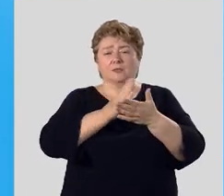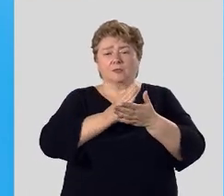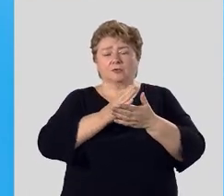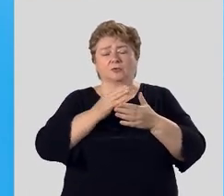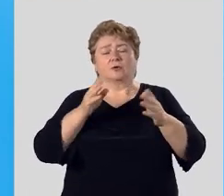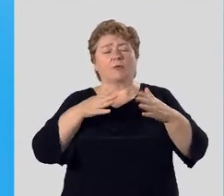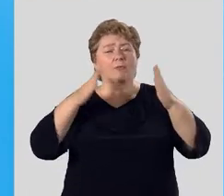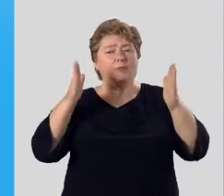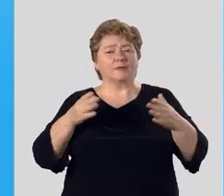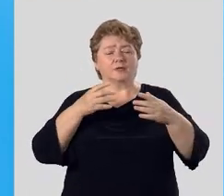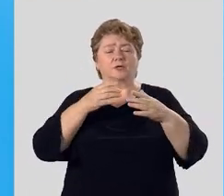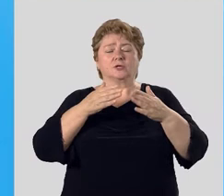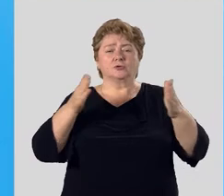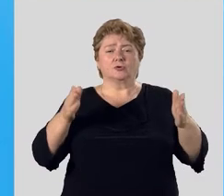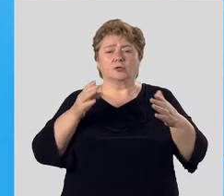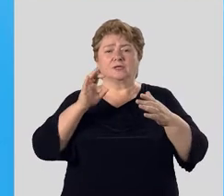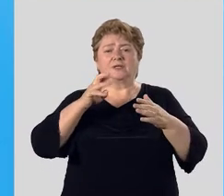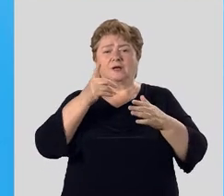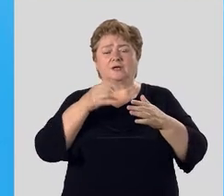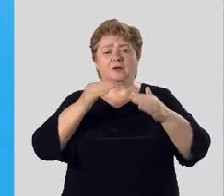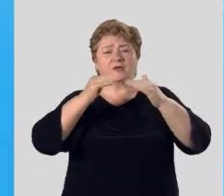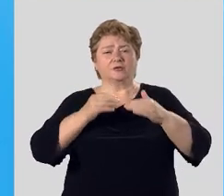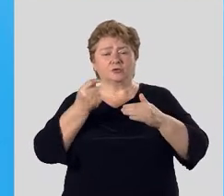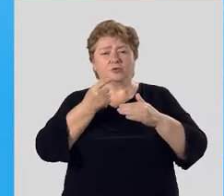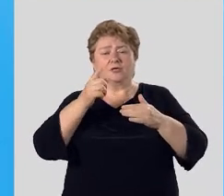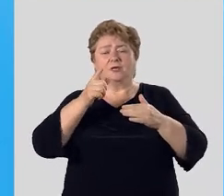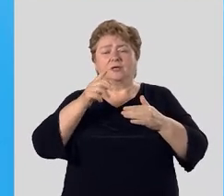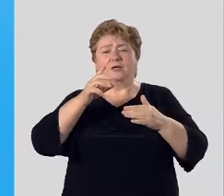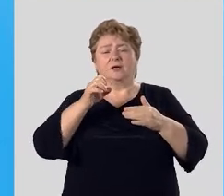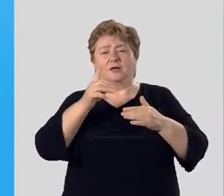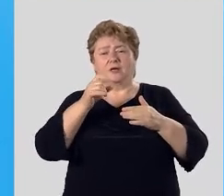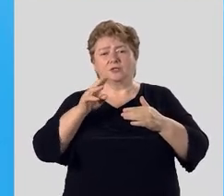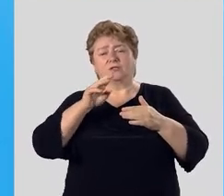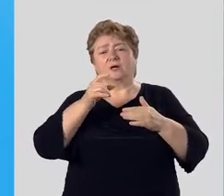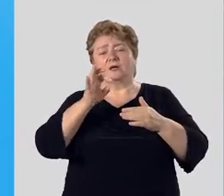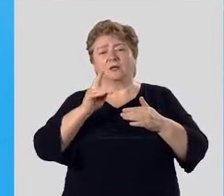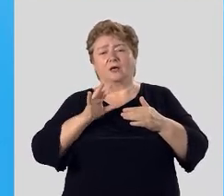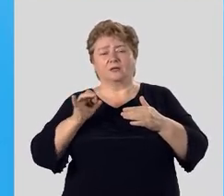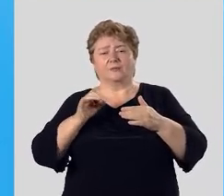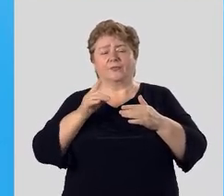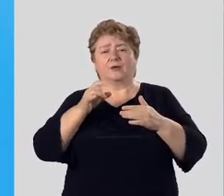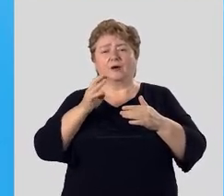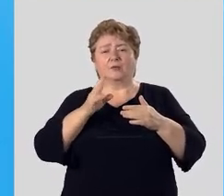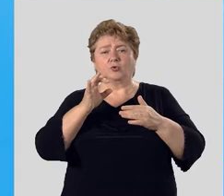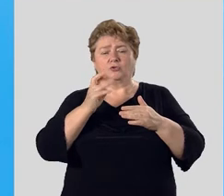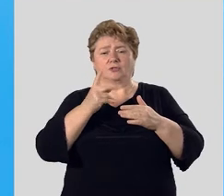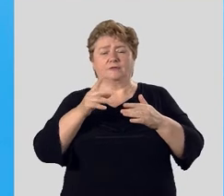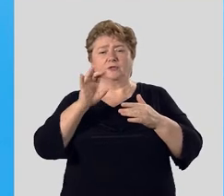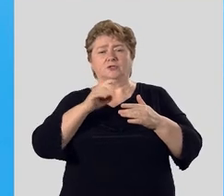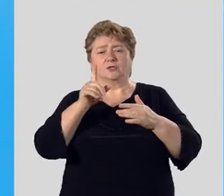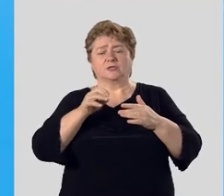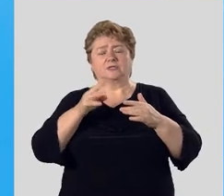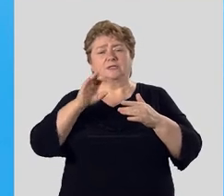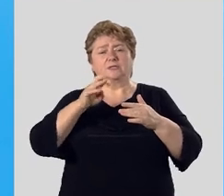расположена по обе стороны от трахеи, чуть ниже щитовидного хряща гортани. Гормоны щитовидной железы